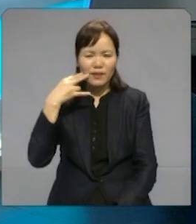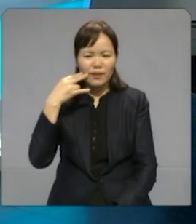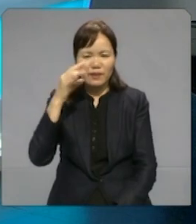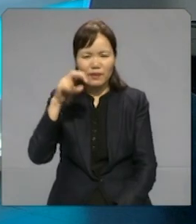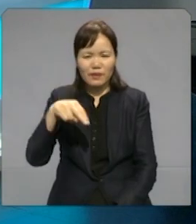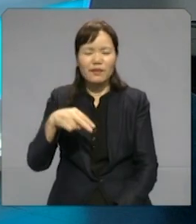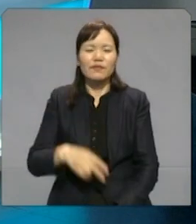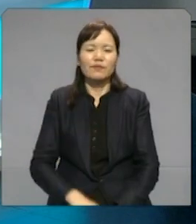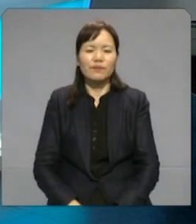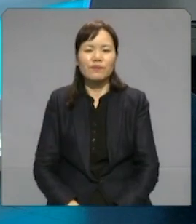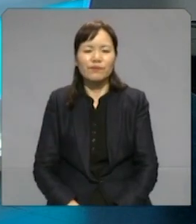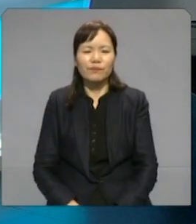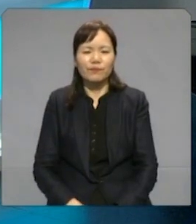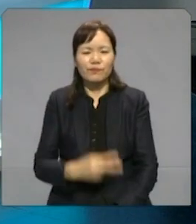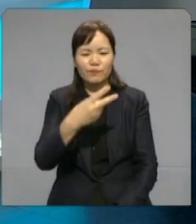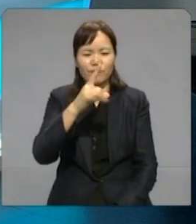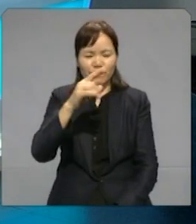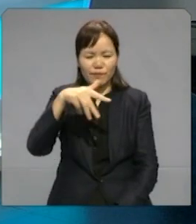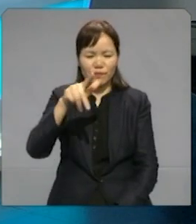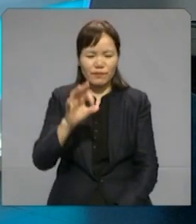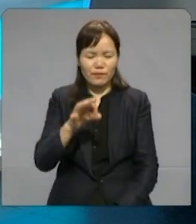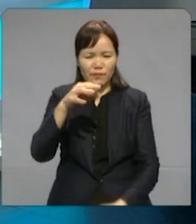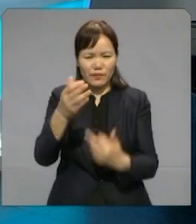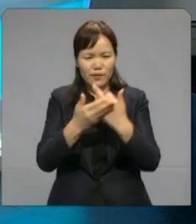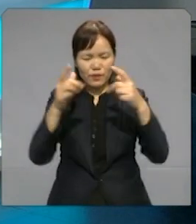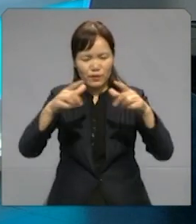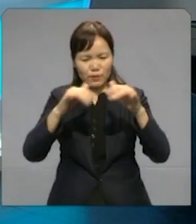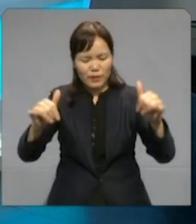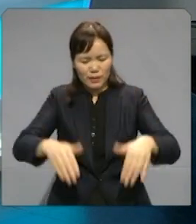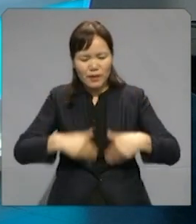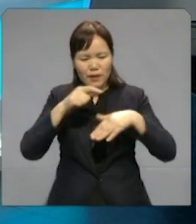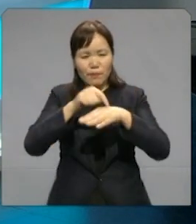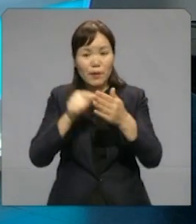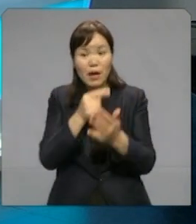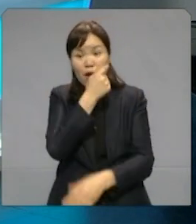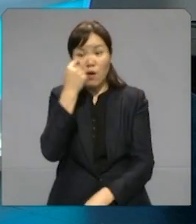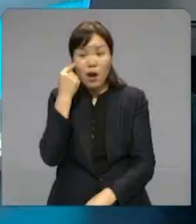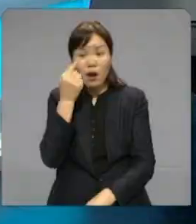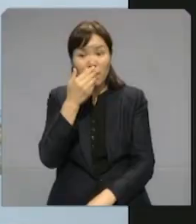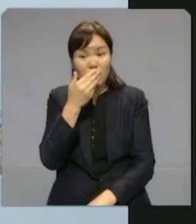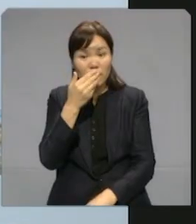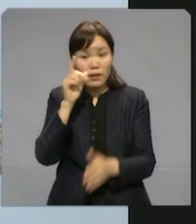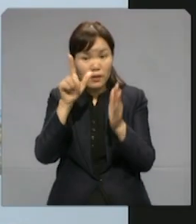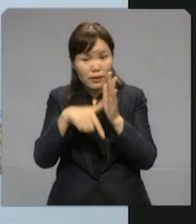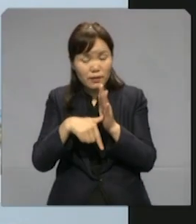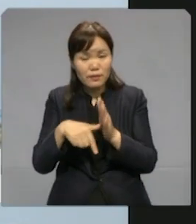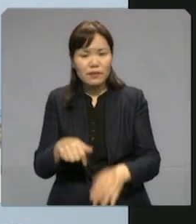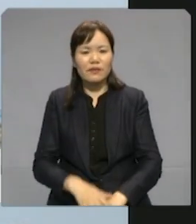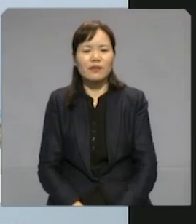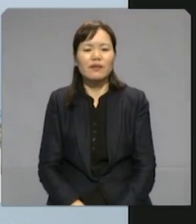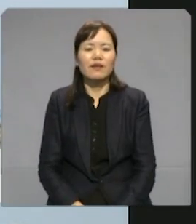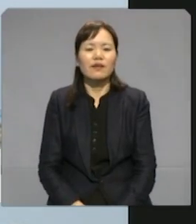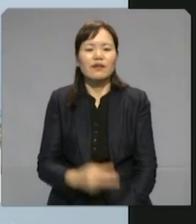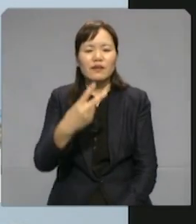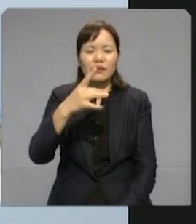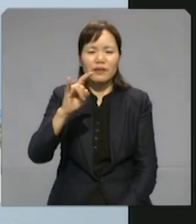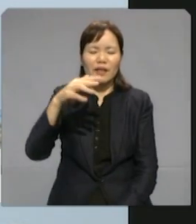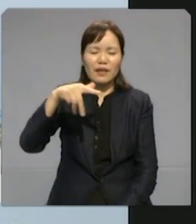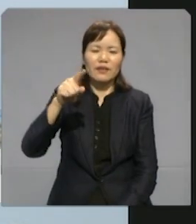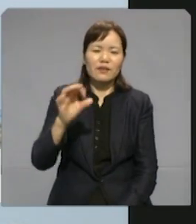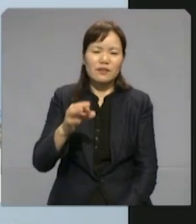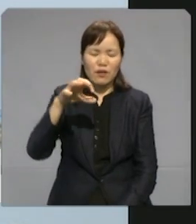통신원입니다. 네, 대청도 주민들의 따뜻한 마음을 확인할 수 있는 시간이었다고요? 네,